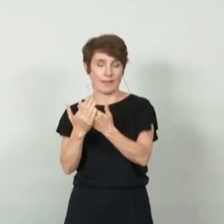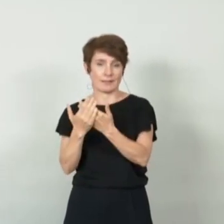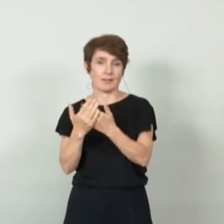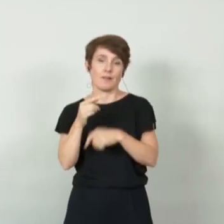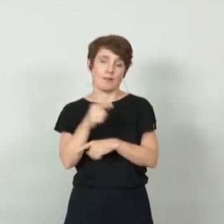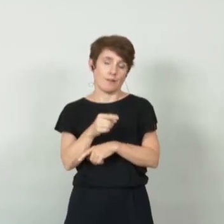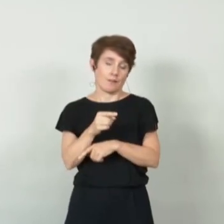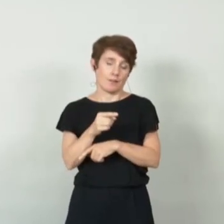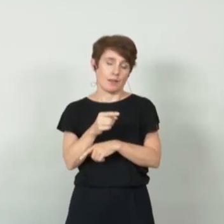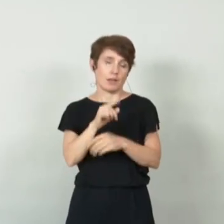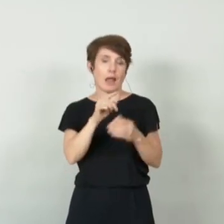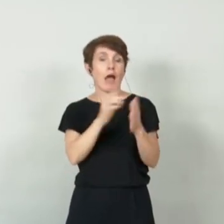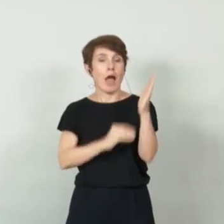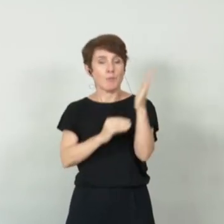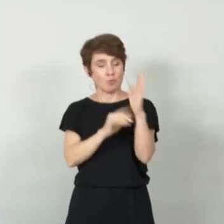correction nécessaire